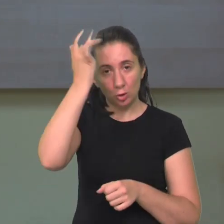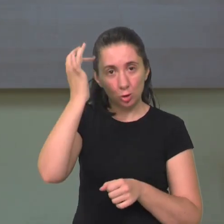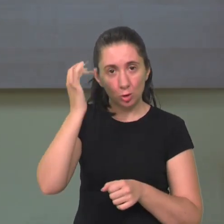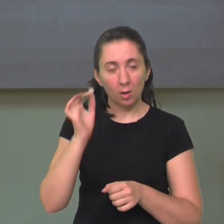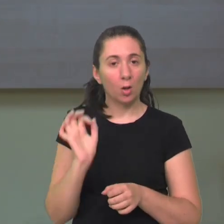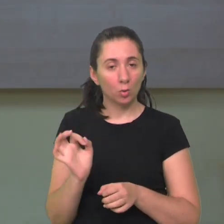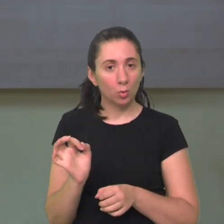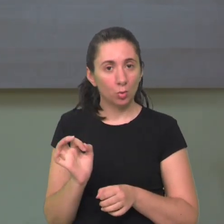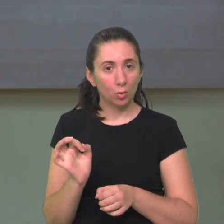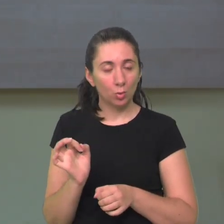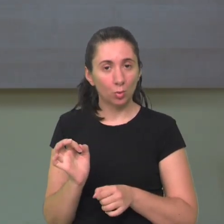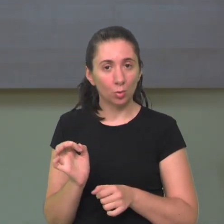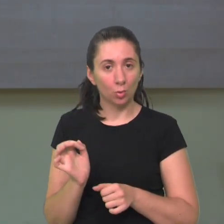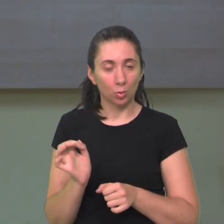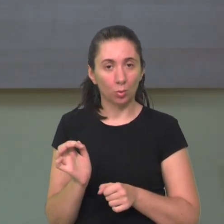Dobro,